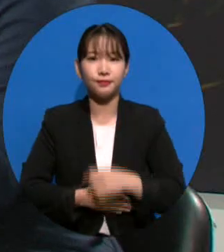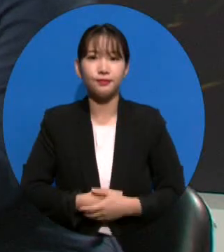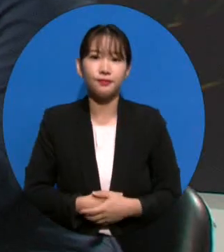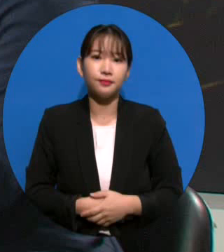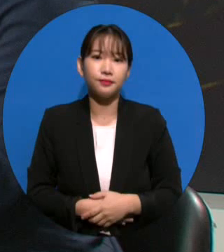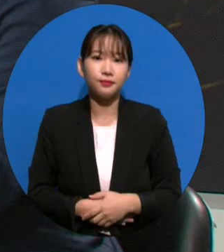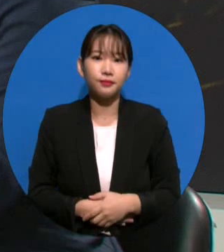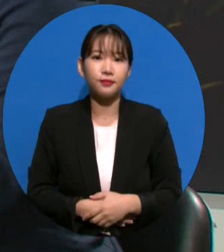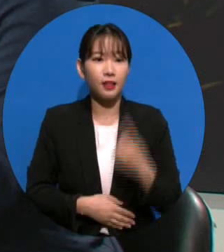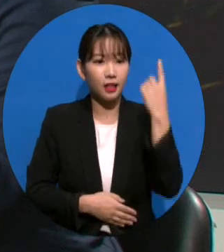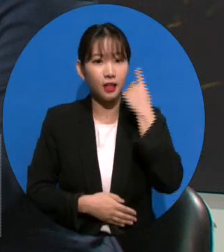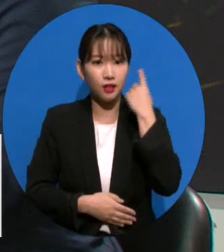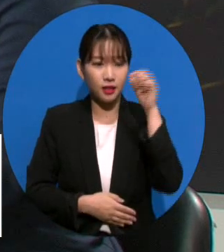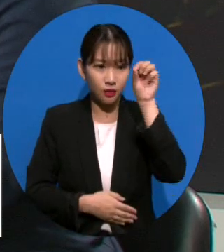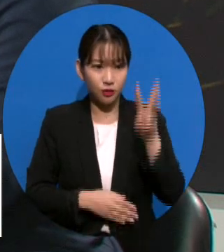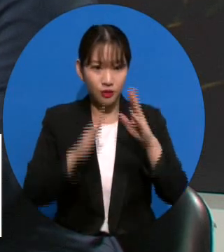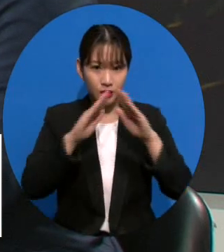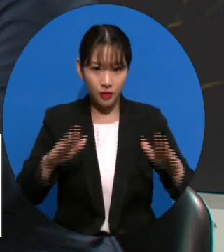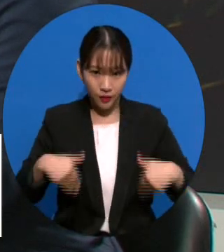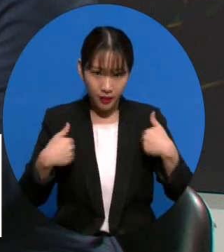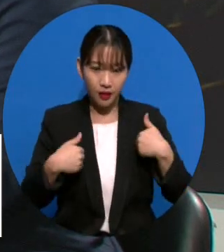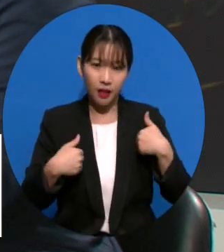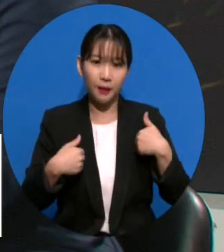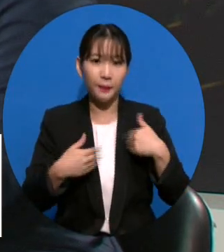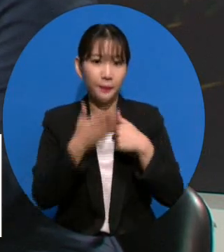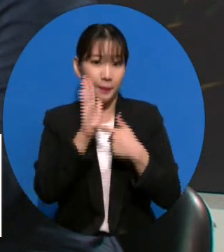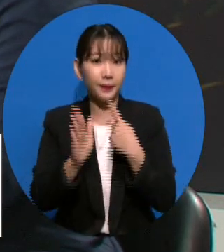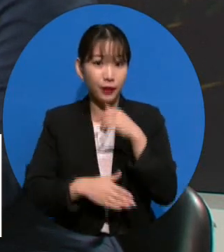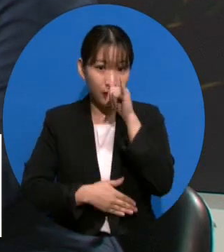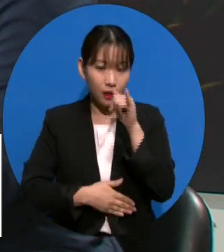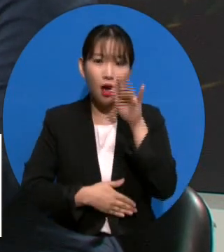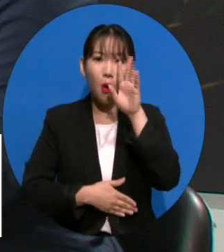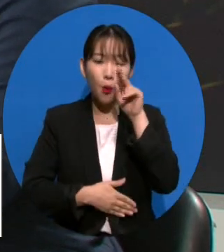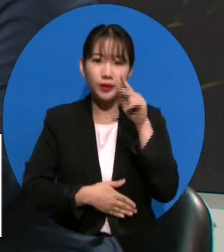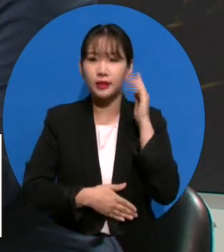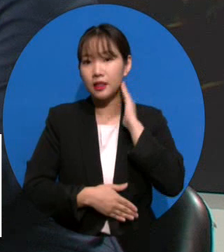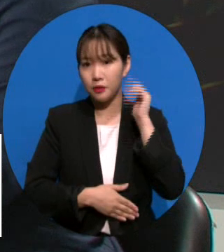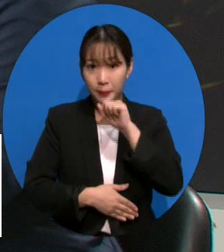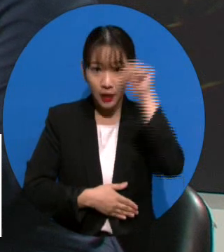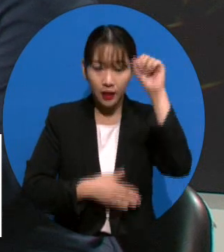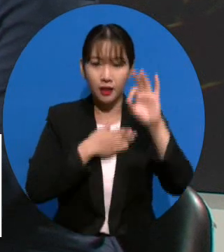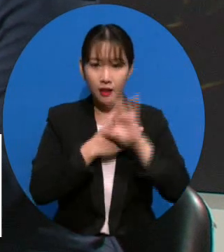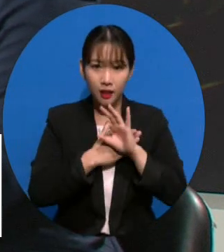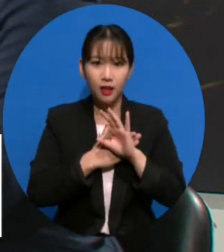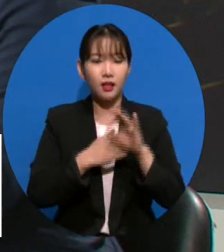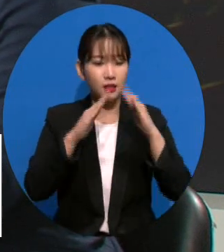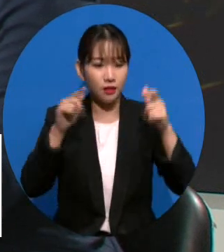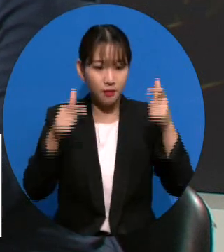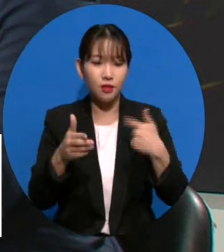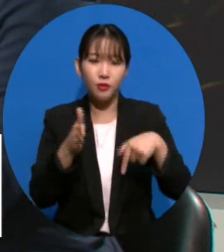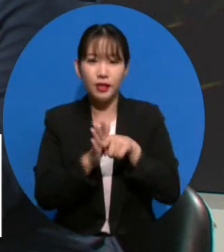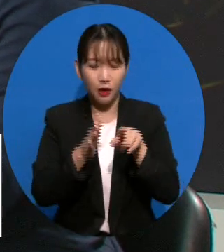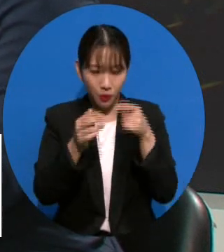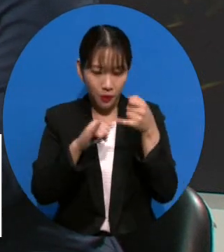네. 어제 광주 전남 비전 발표도 하셨는데 네, 네. 만약 대통령이 되신다면 우리 전남을 위해